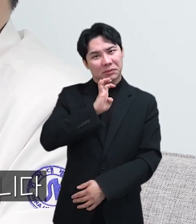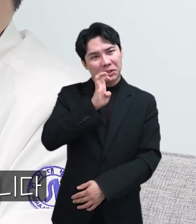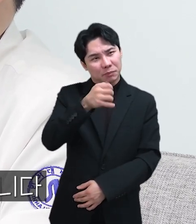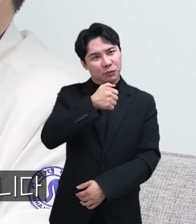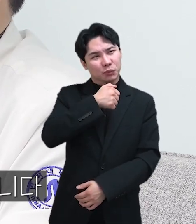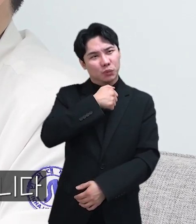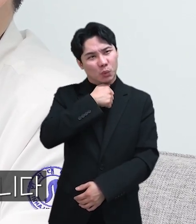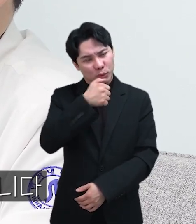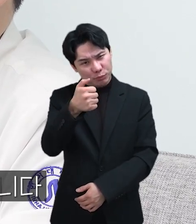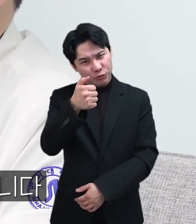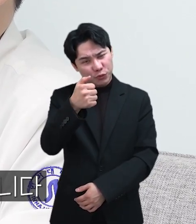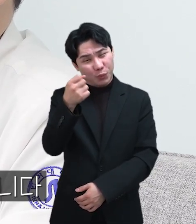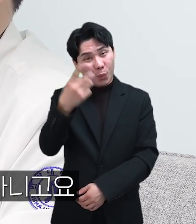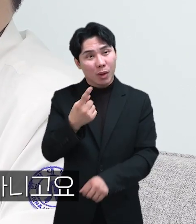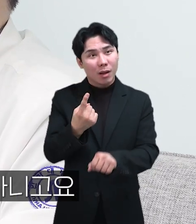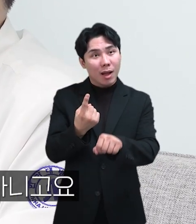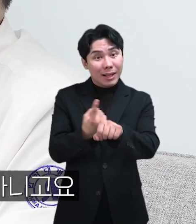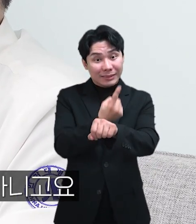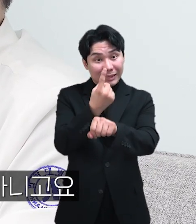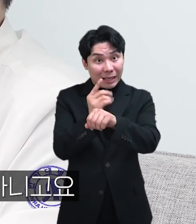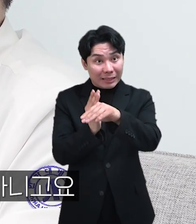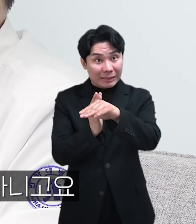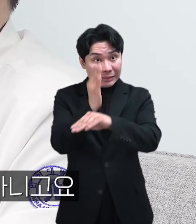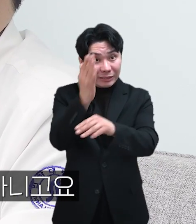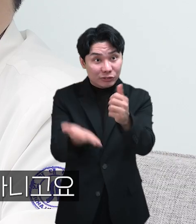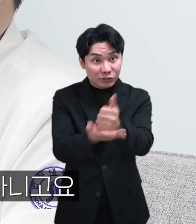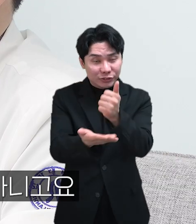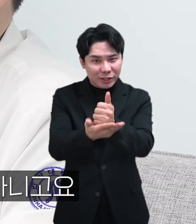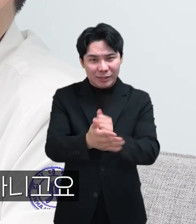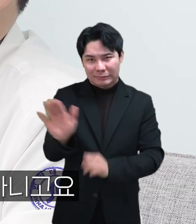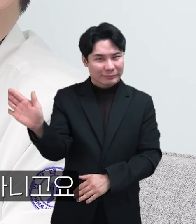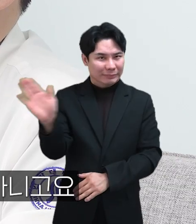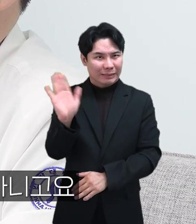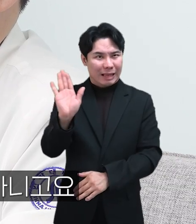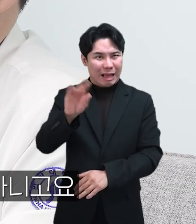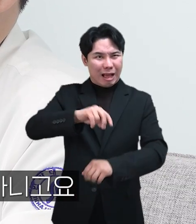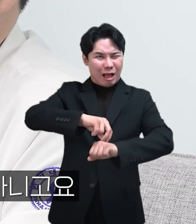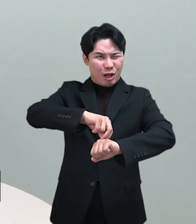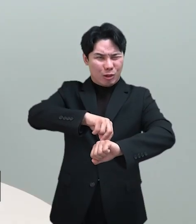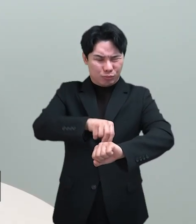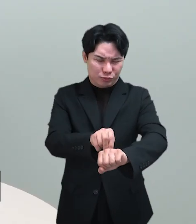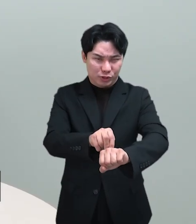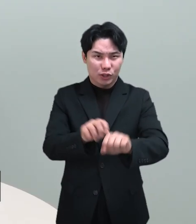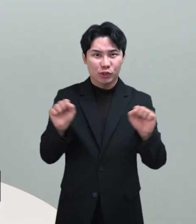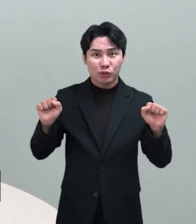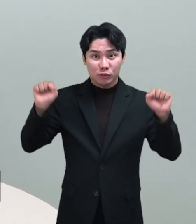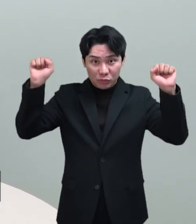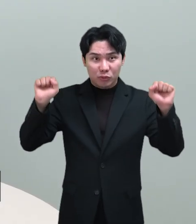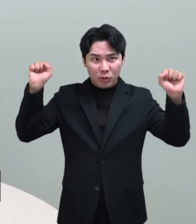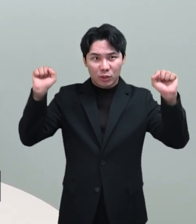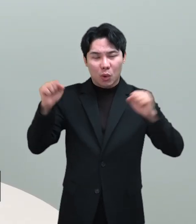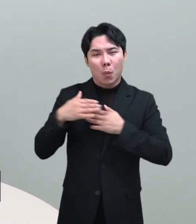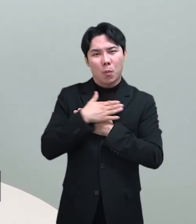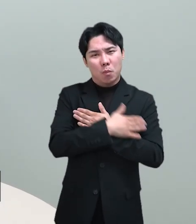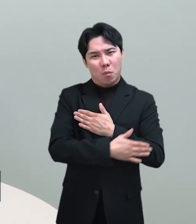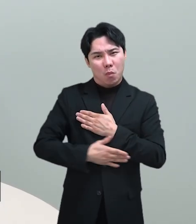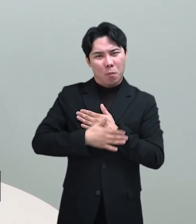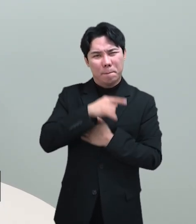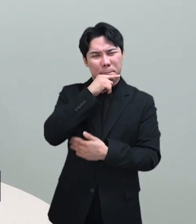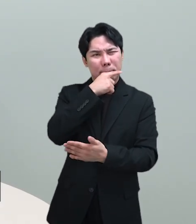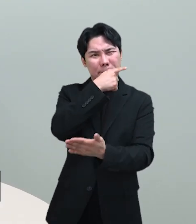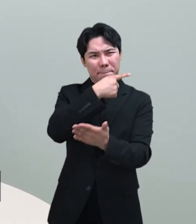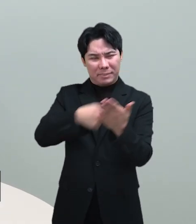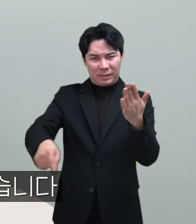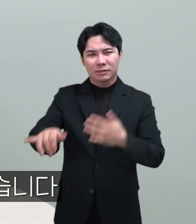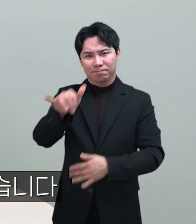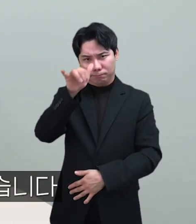이상 하는 것은 별로 권하지 않습니다. 그만큼 한다고 해서 더 효과가 늘어나는 건 아니고요. 오히려 몸의 상태를 피로하게